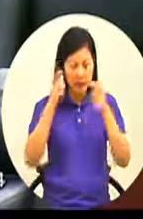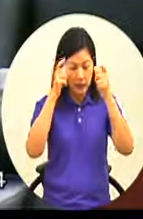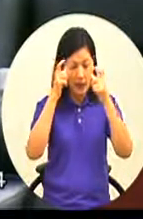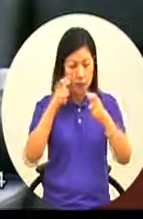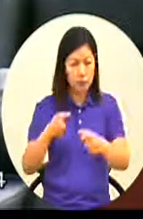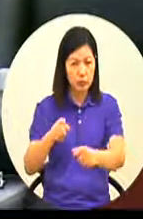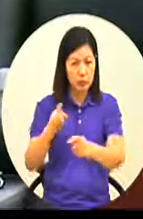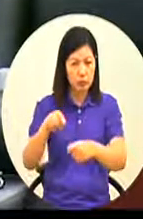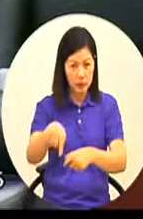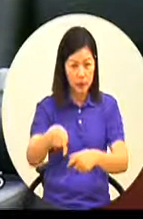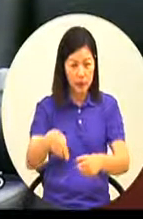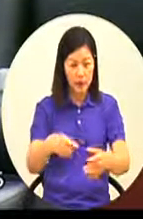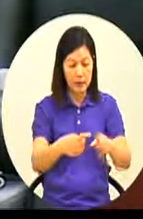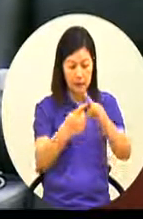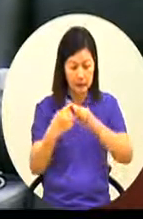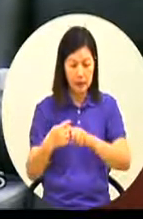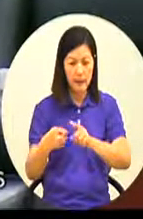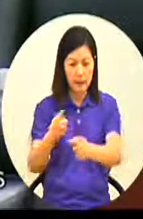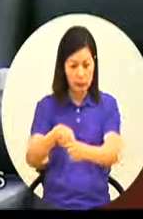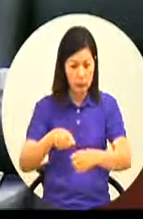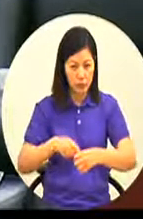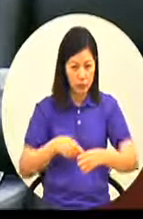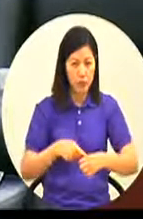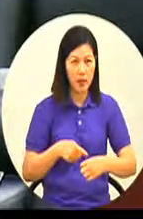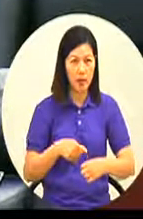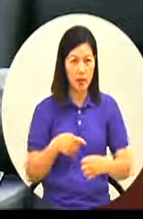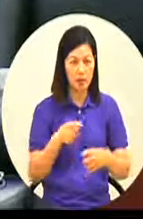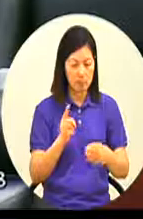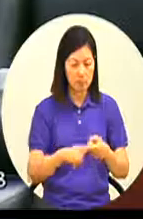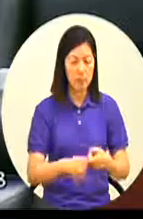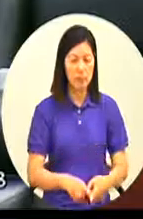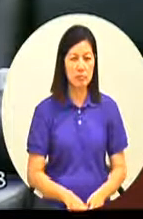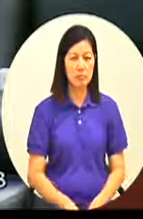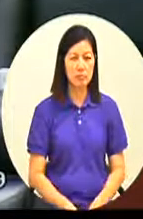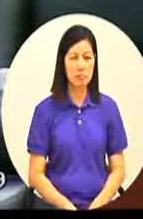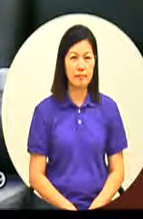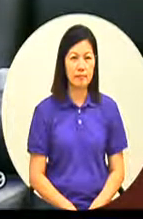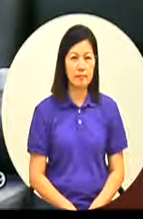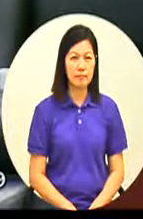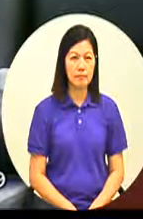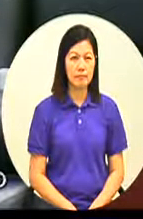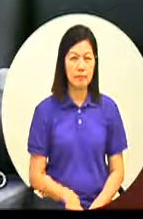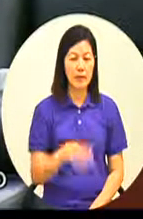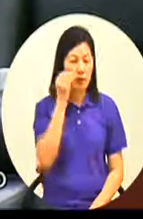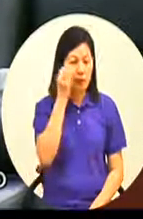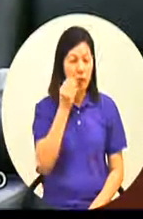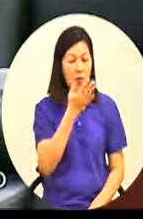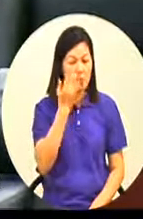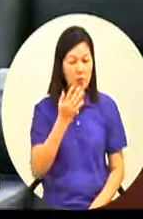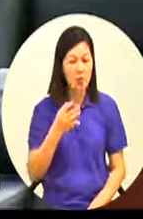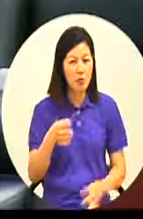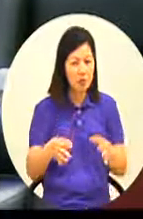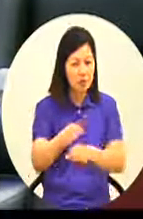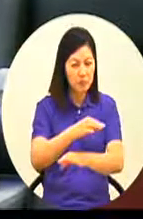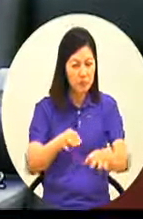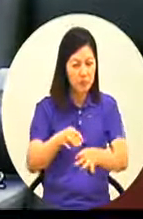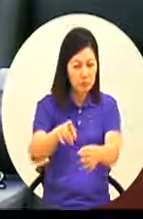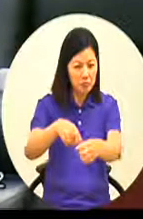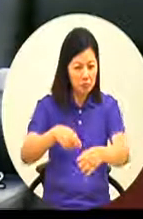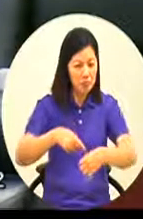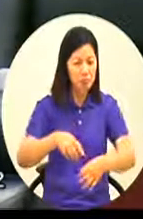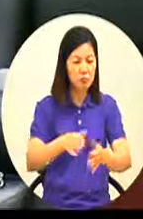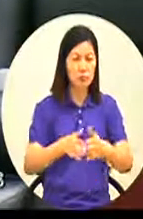是一些我们的要赚我们这边的 光光彩哈、啊、所以你家提出来探